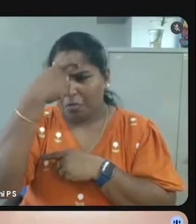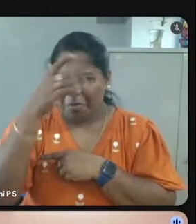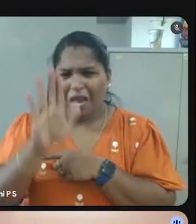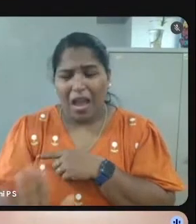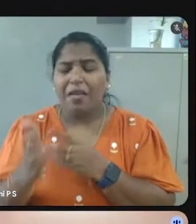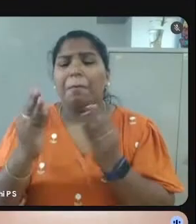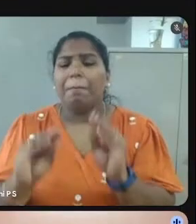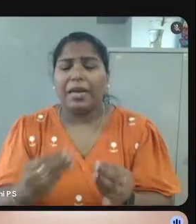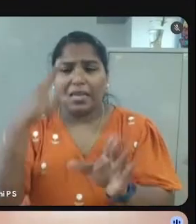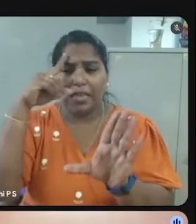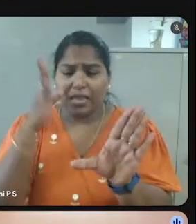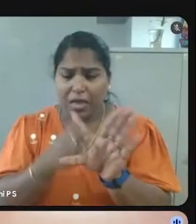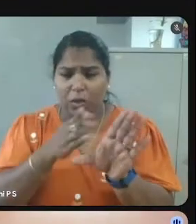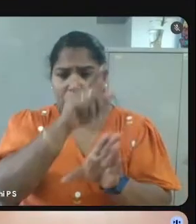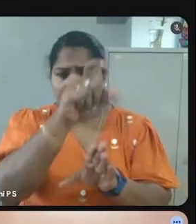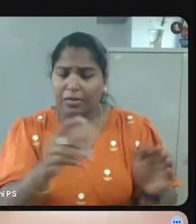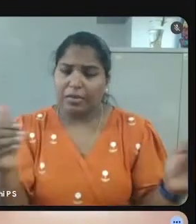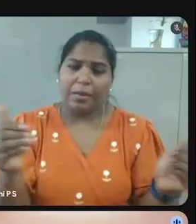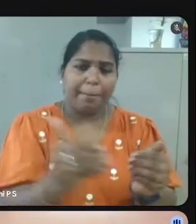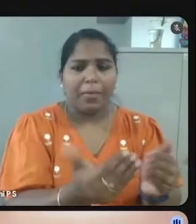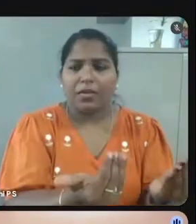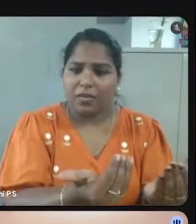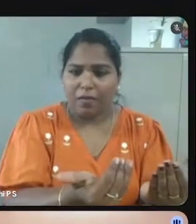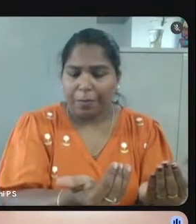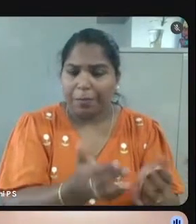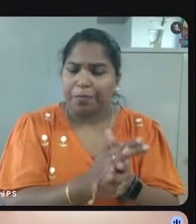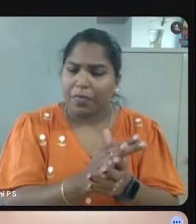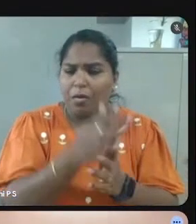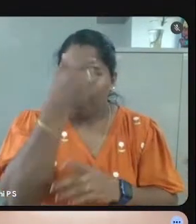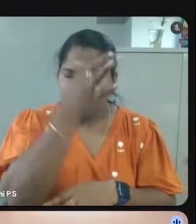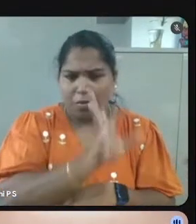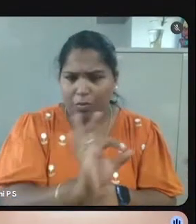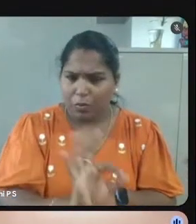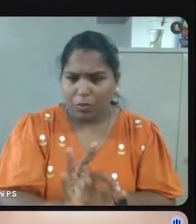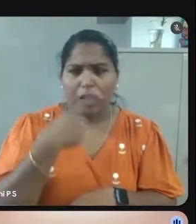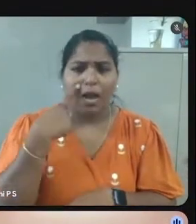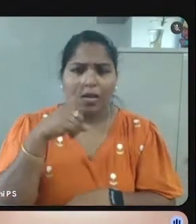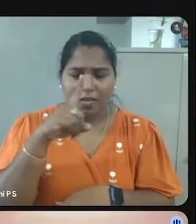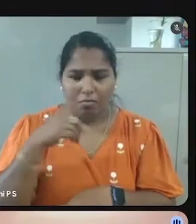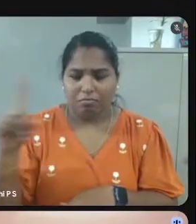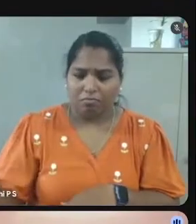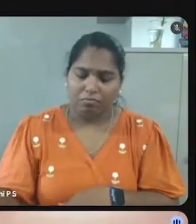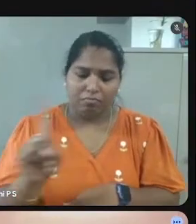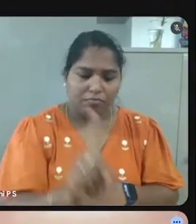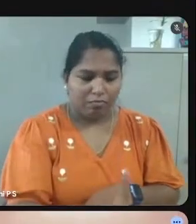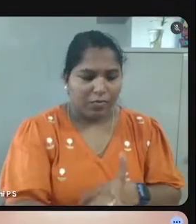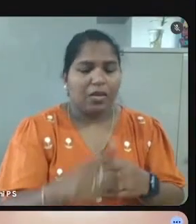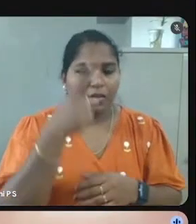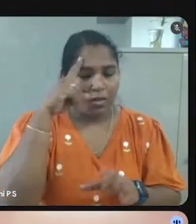ഒരു സൈക്കോളജിസ്റ്റ് കൺസൾട്ടേഷൻ പാരന്റോടി നമുക്ക് എടുക്കാം. അപ്പൊ അവർക്ക് അത് പറഞ്ഞു കൊടുക്കണം. അതുക്കാണ് കാര്യങ്ങളെല്ലാം ഇവിടെ ഇതിനകത്ത്